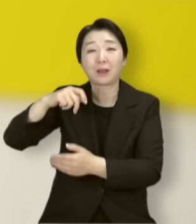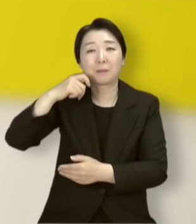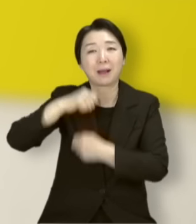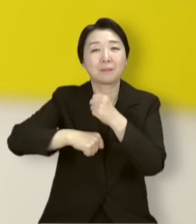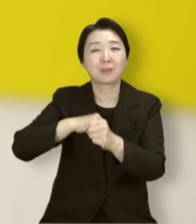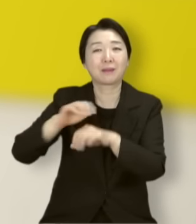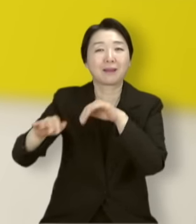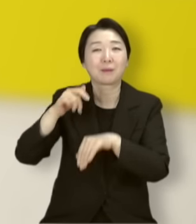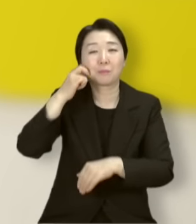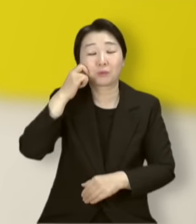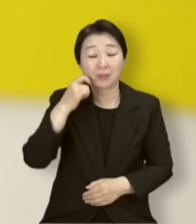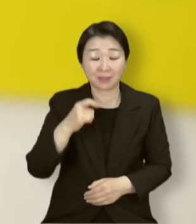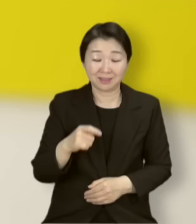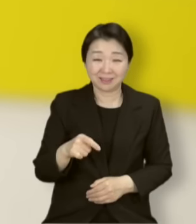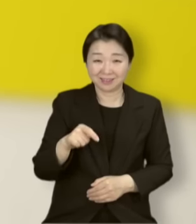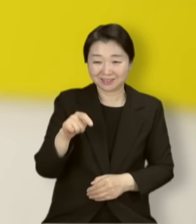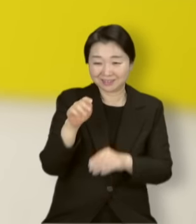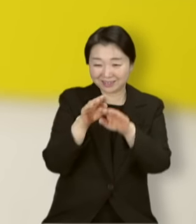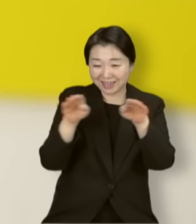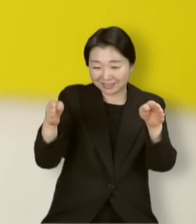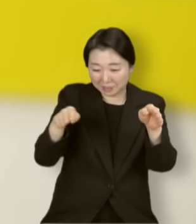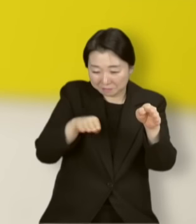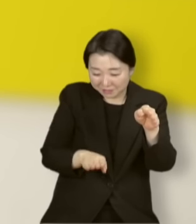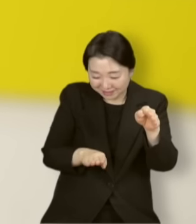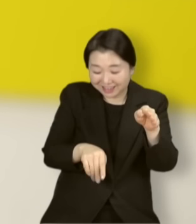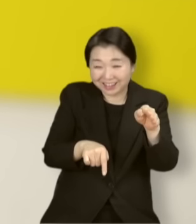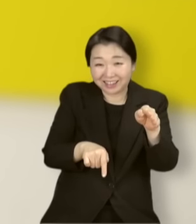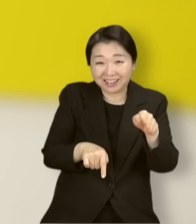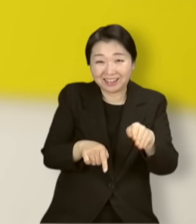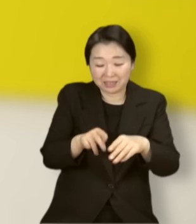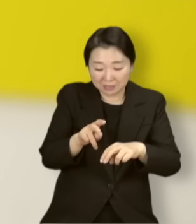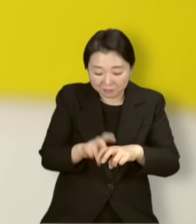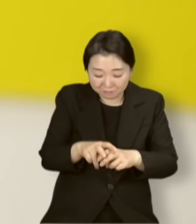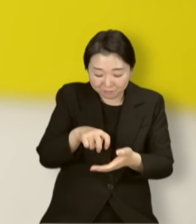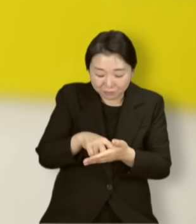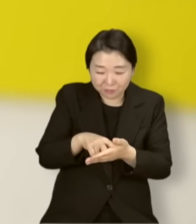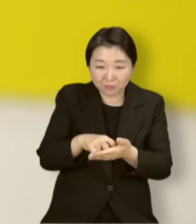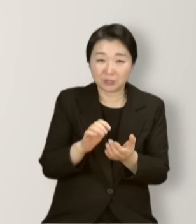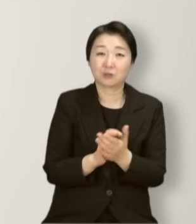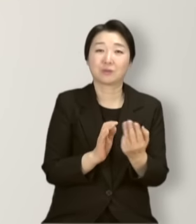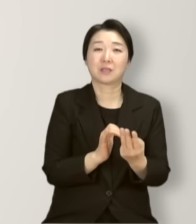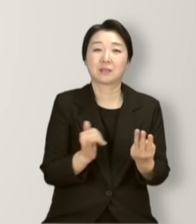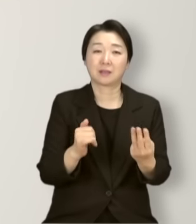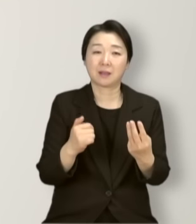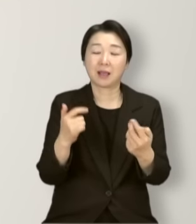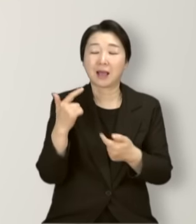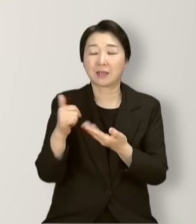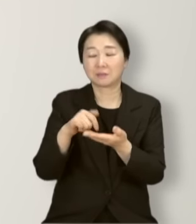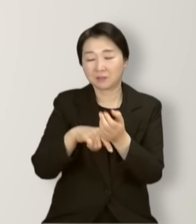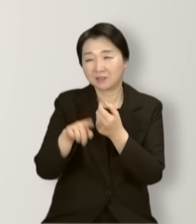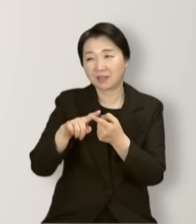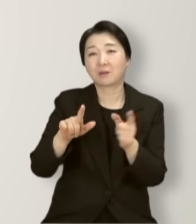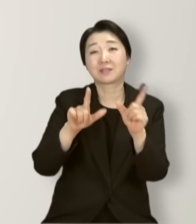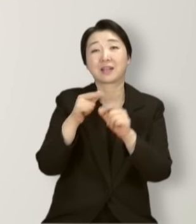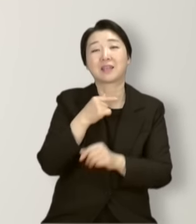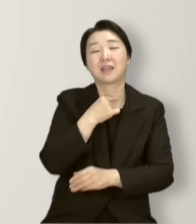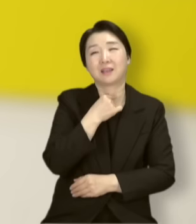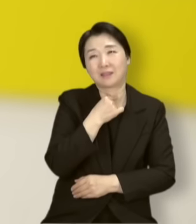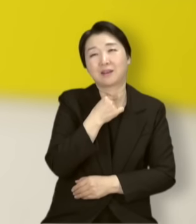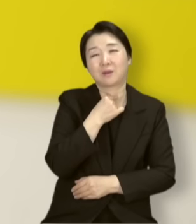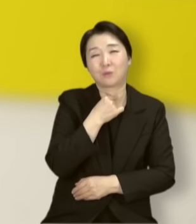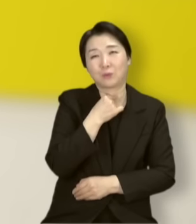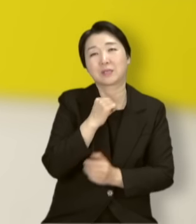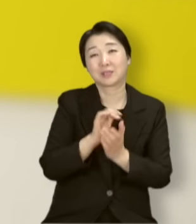셋이서 하나님 뜻대로 살게 해주세요. 아. 그러면서 기도했던 기억이 나고. 야 고3 때요. 그렇지요. 그리고